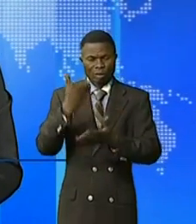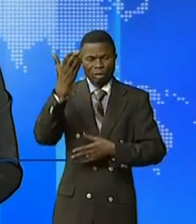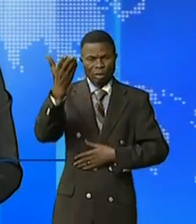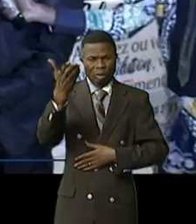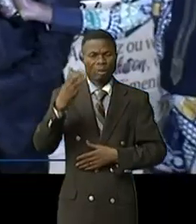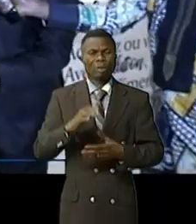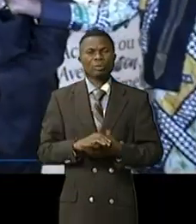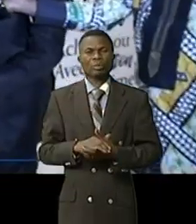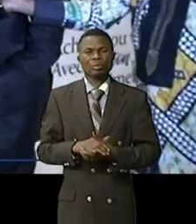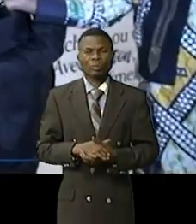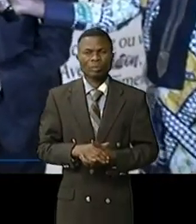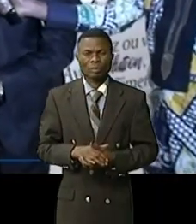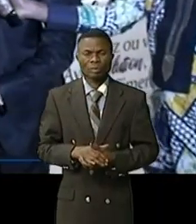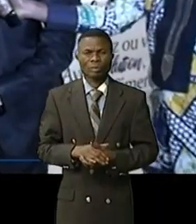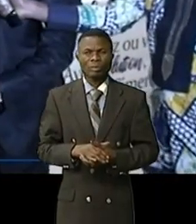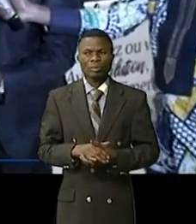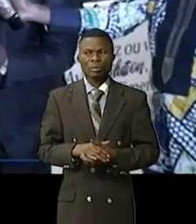Mbewa.